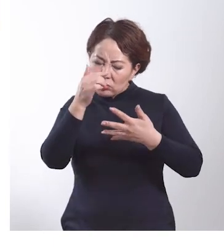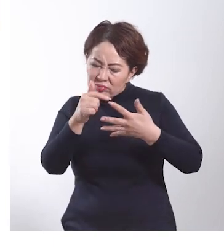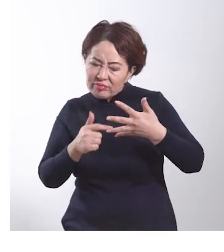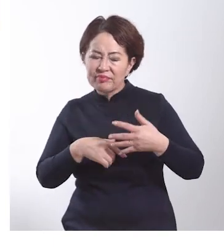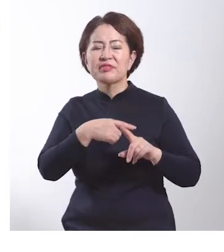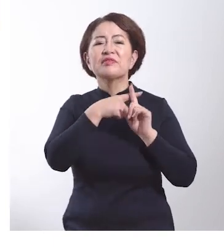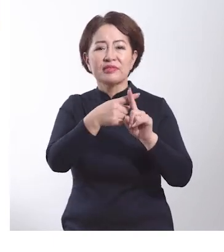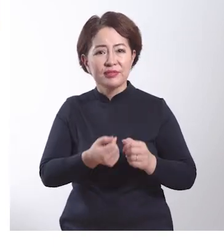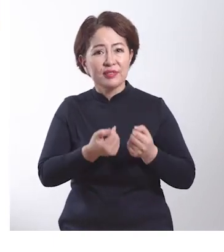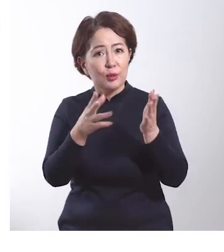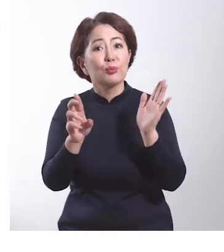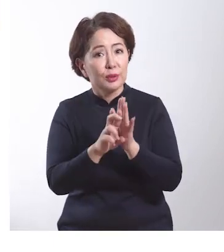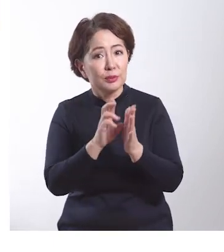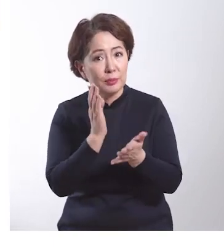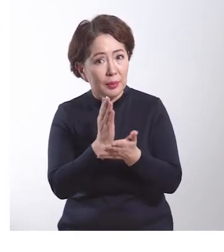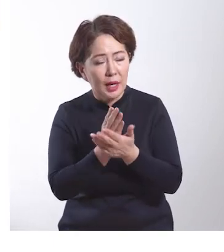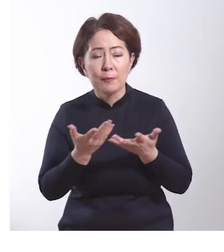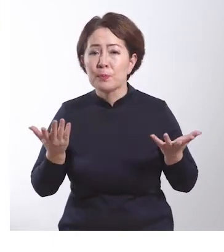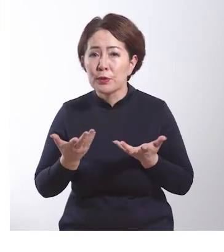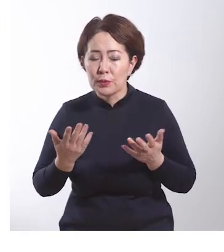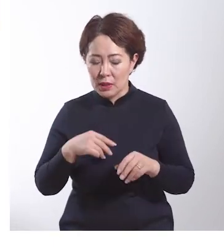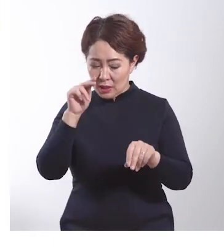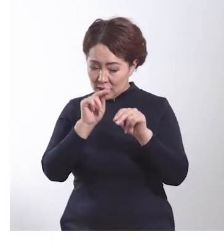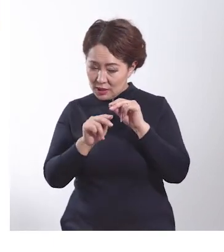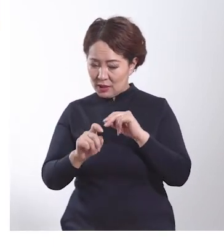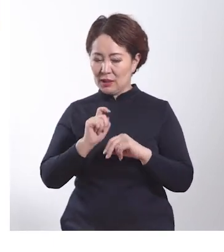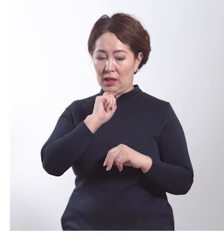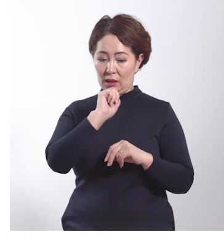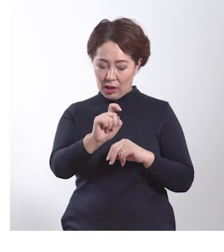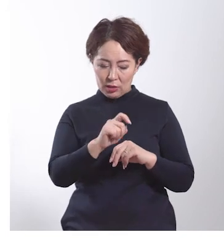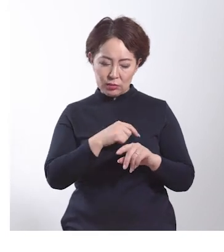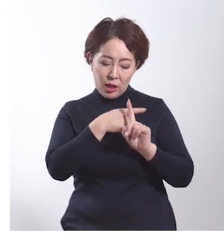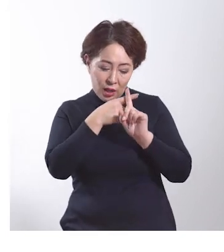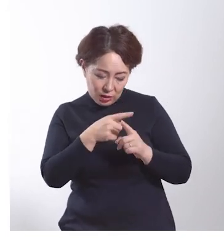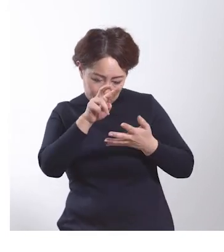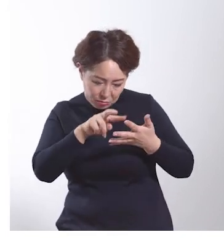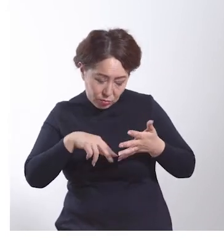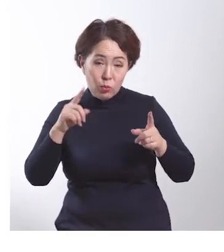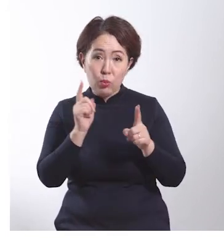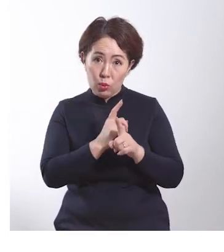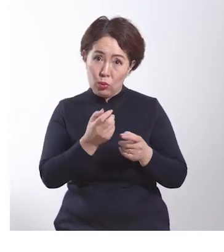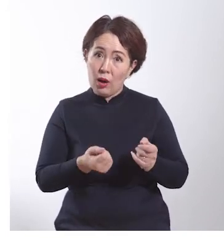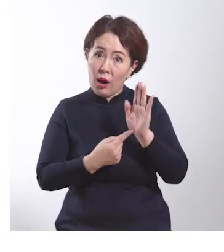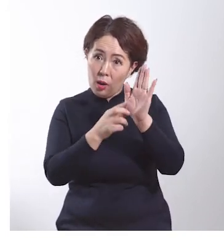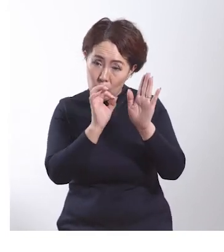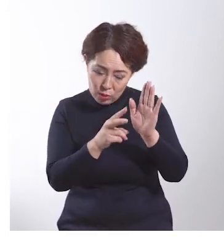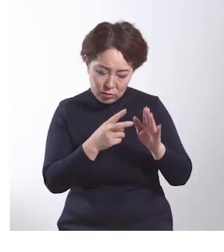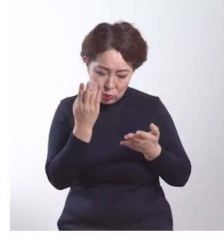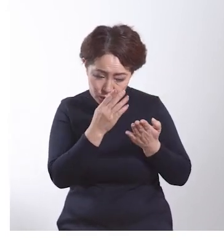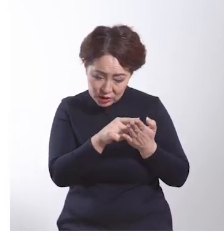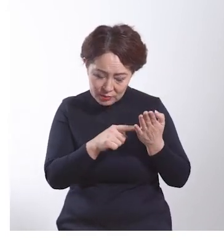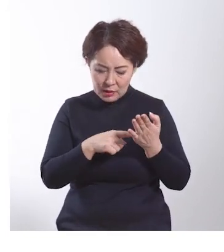хариу хуурамч эерэг гэж буруу гарах боломжтой. Шинжилгээний хариуг эерэг гэж буруу уншсан тохиолдолд